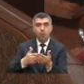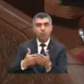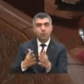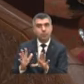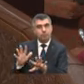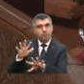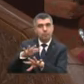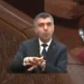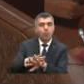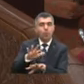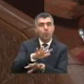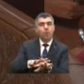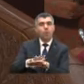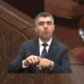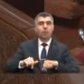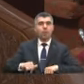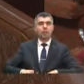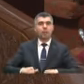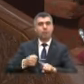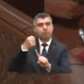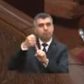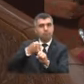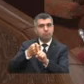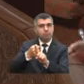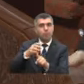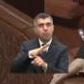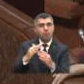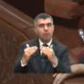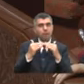وكل المؤسسات الوطنيه من اجل الاشتغال